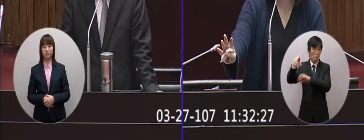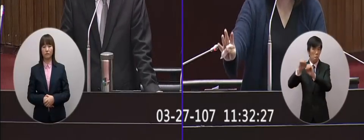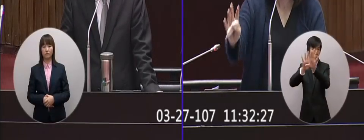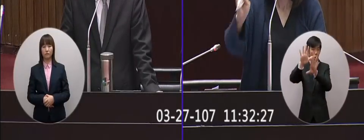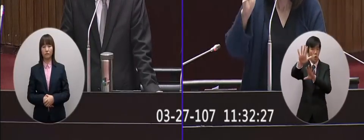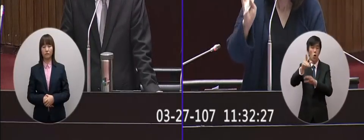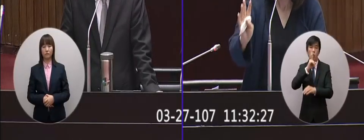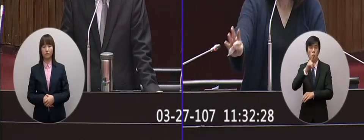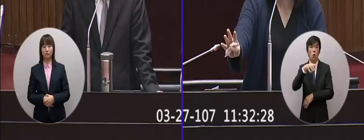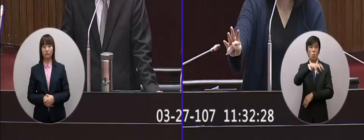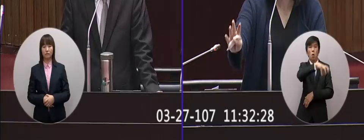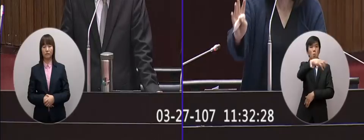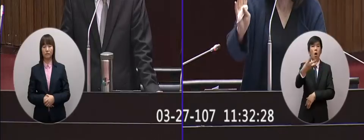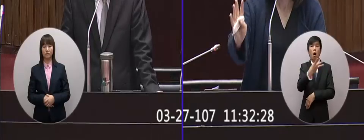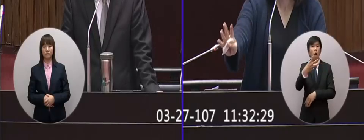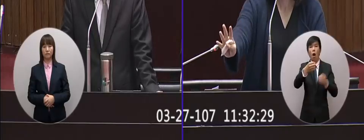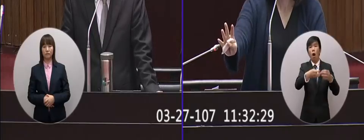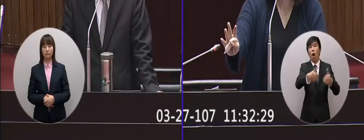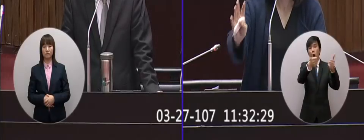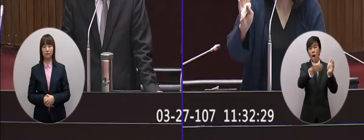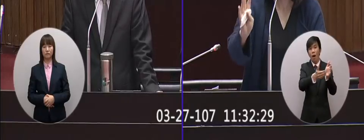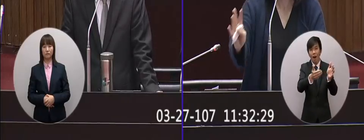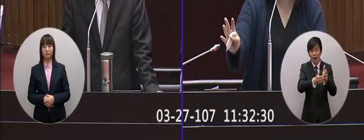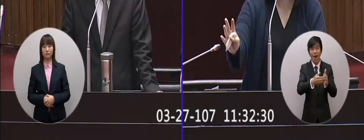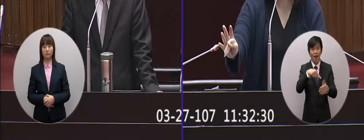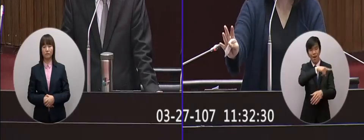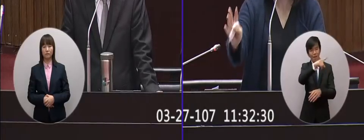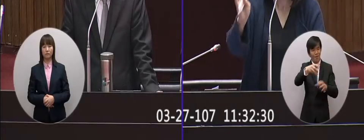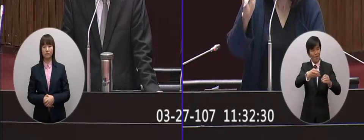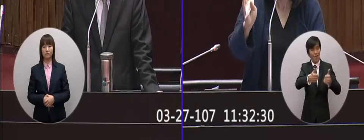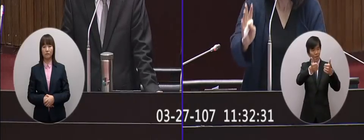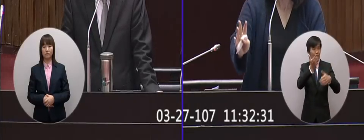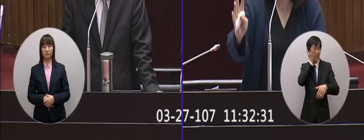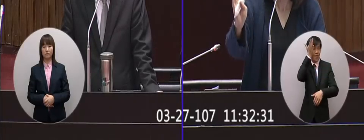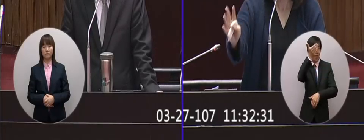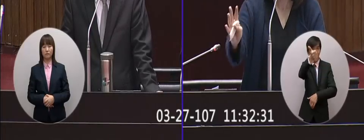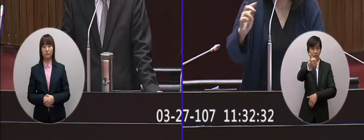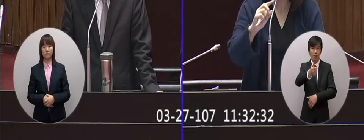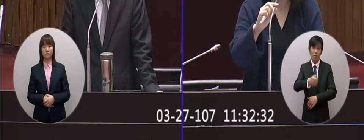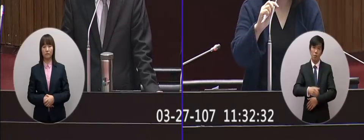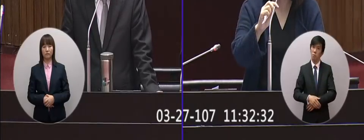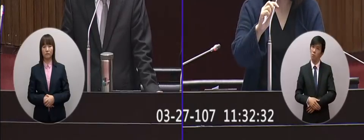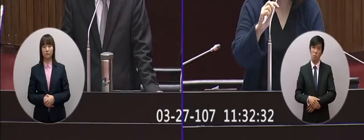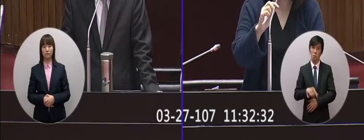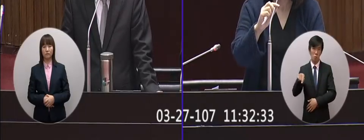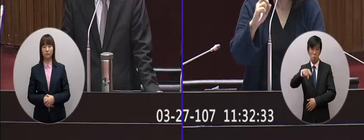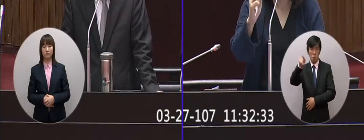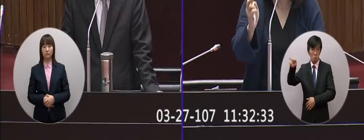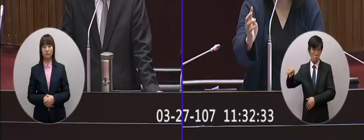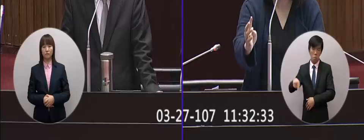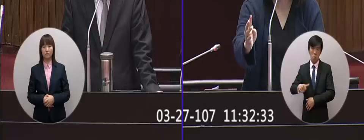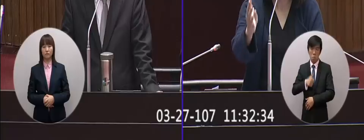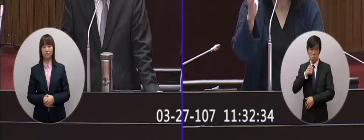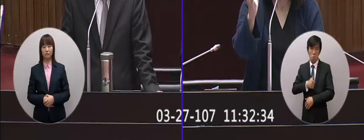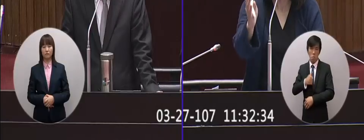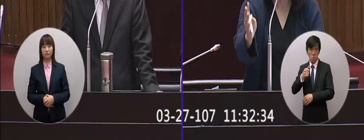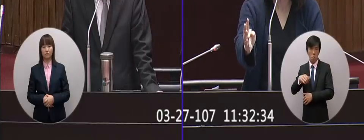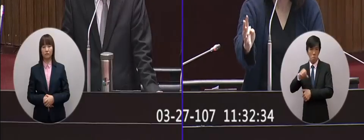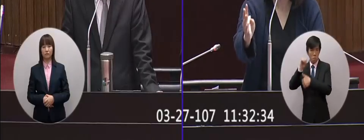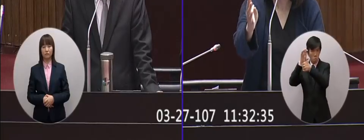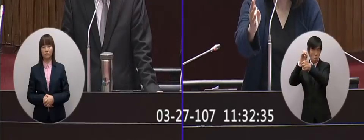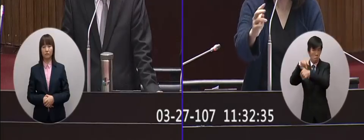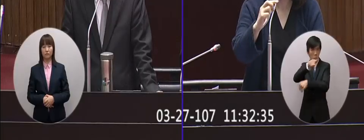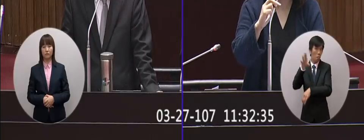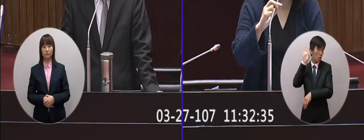到共识，非常的美好，然后非常的顺利，另外一个微弱的声音，我想在这边